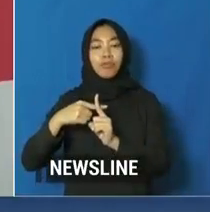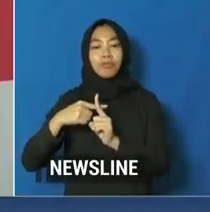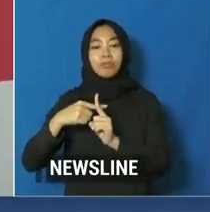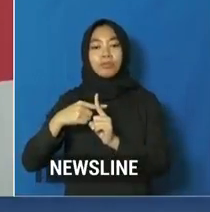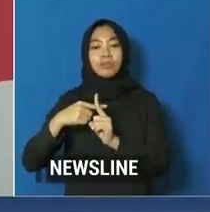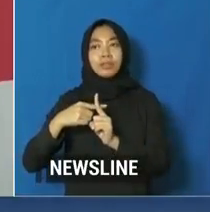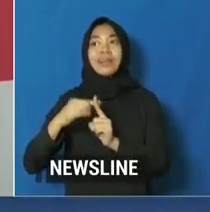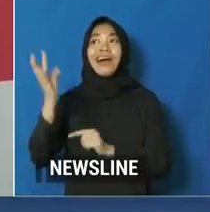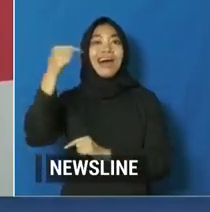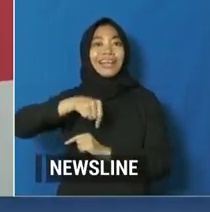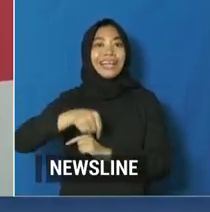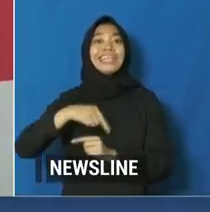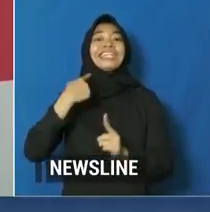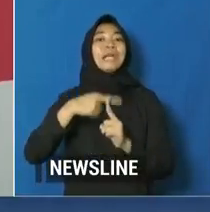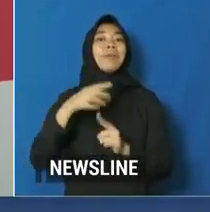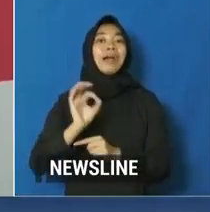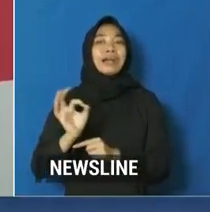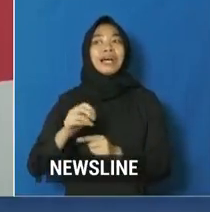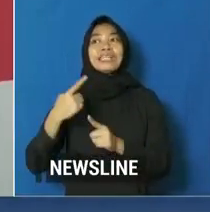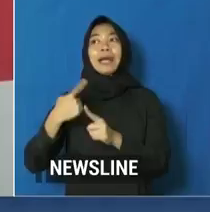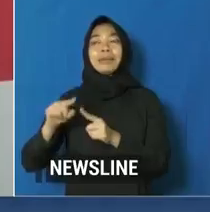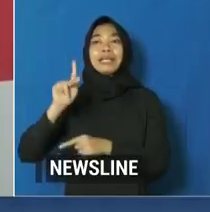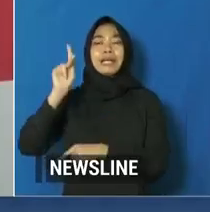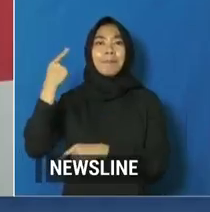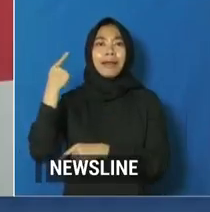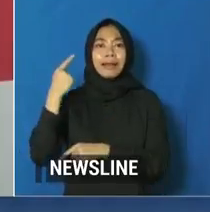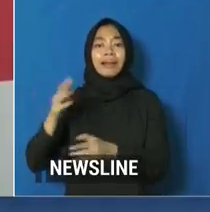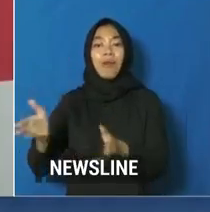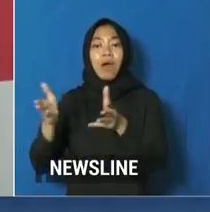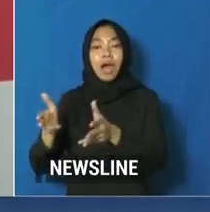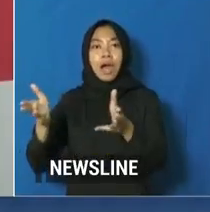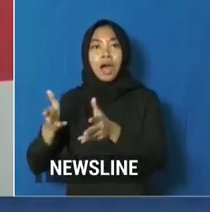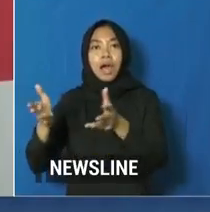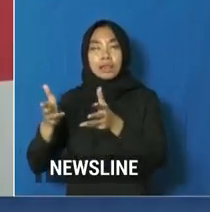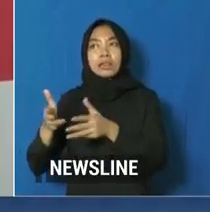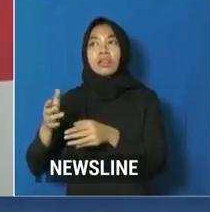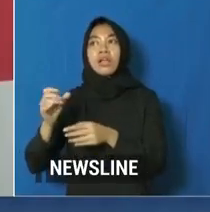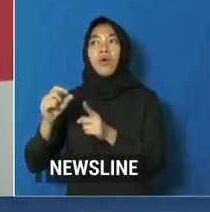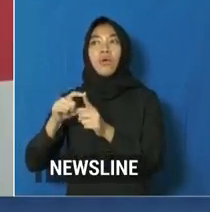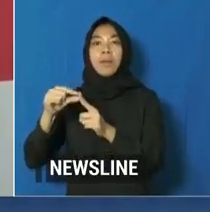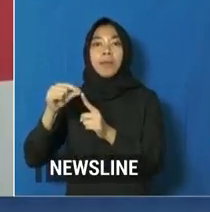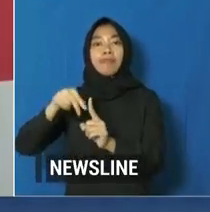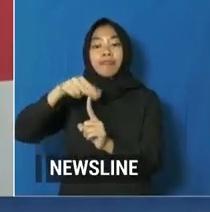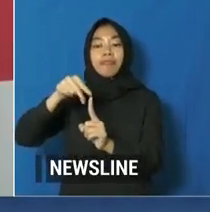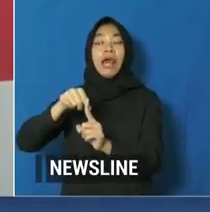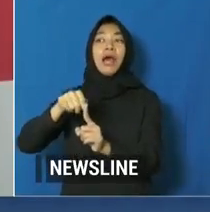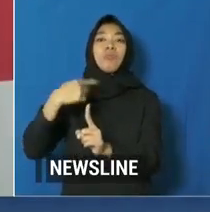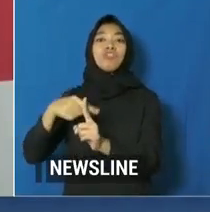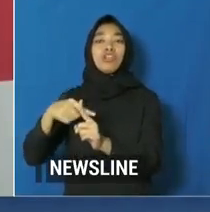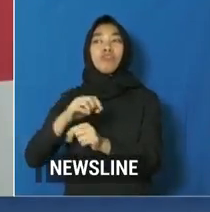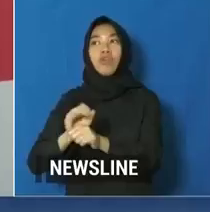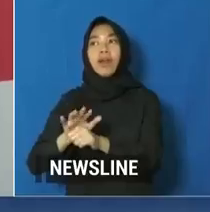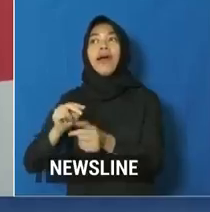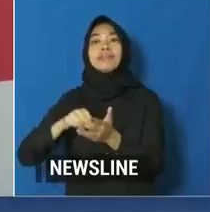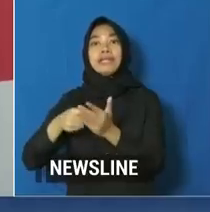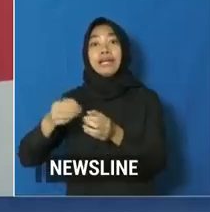ada penambahan kasus, namun masih ada kasus yang kemarin kita rawat, sehingga akumulatif kasus di Bali adalah ada satu